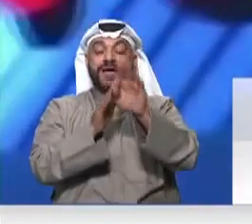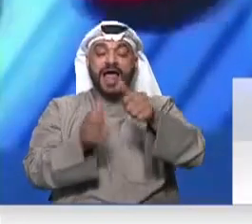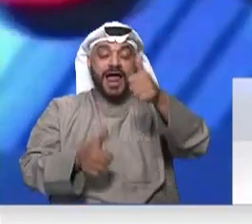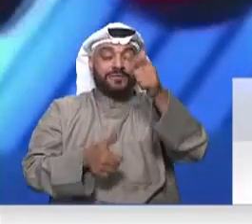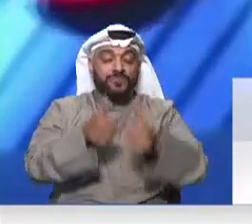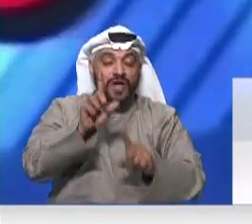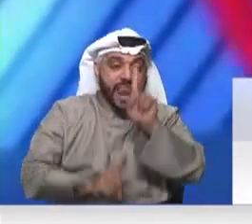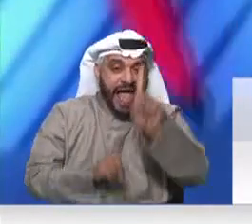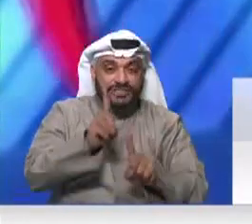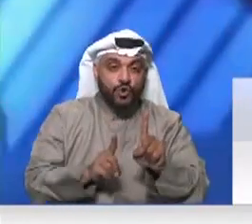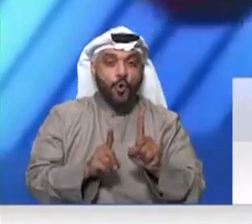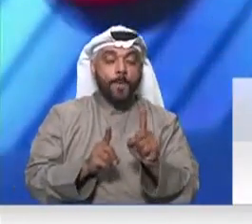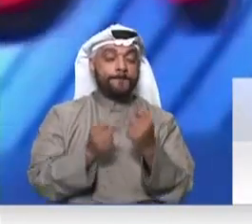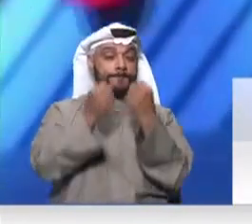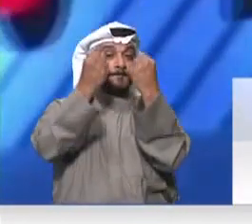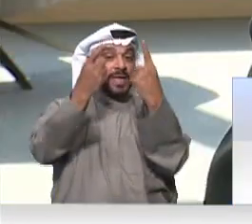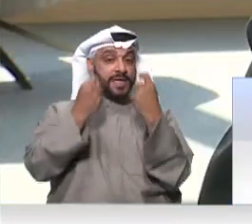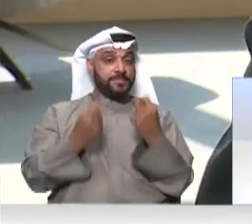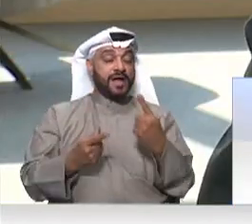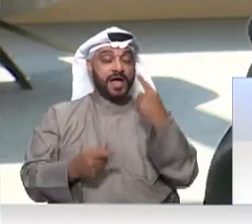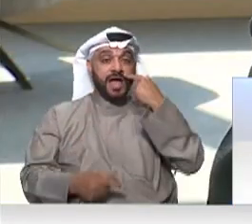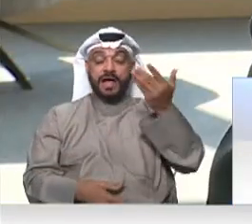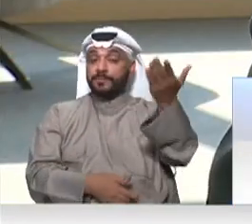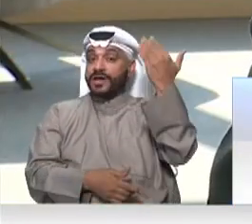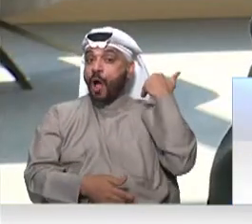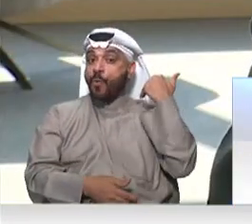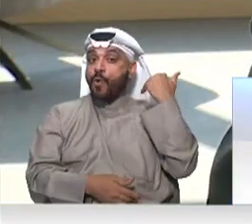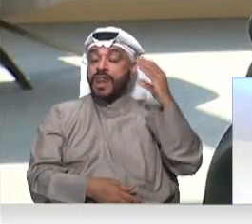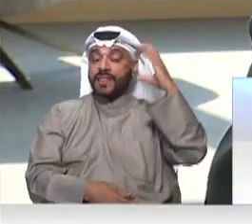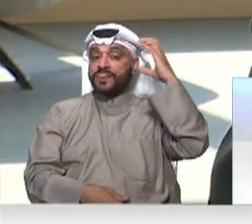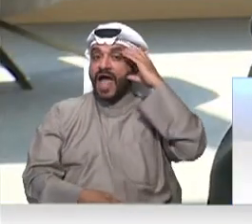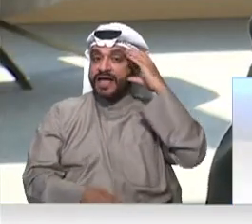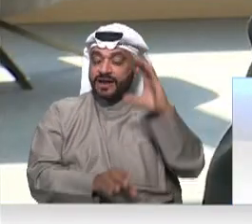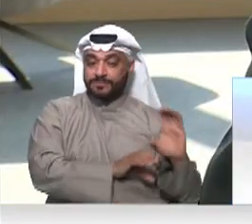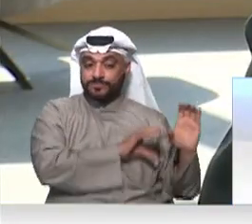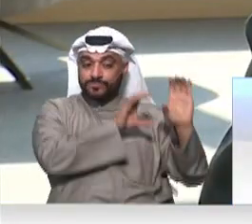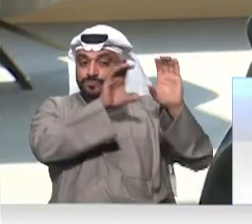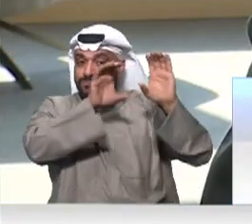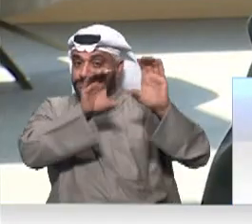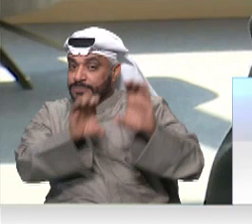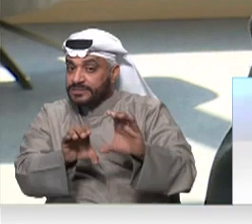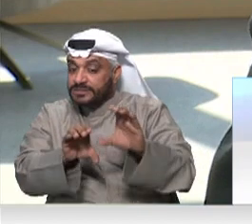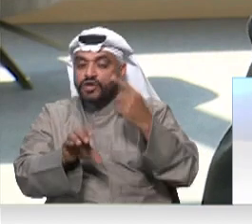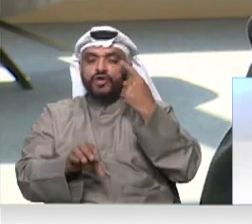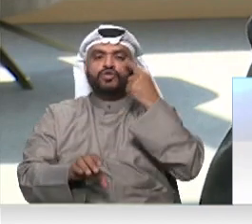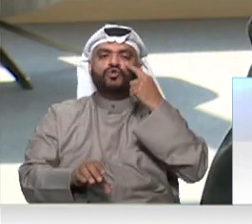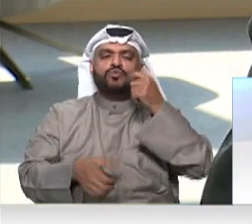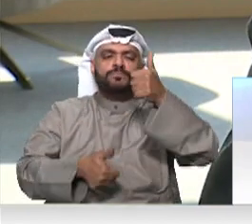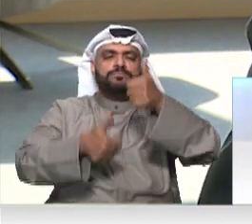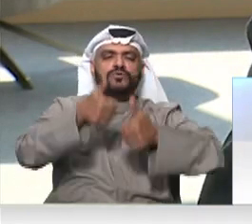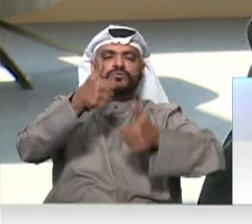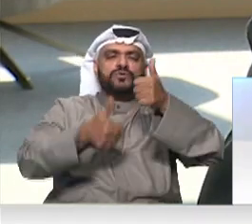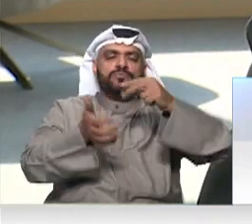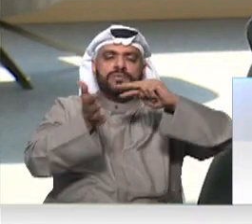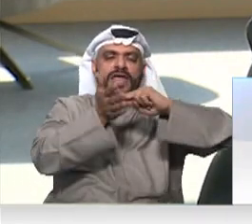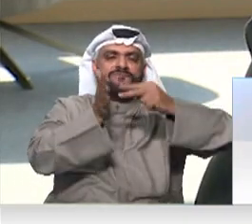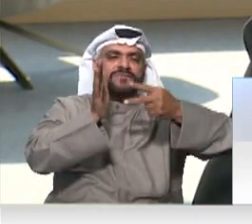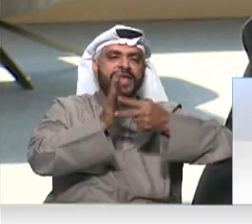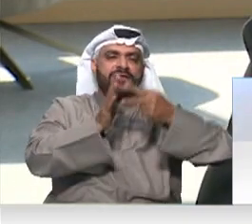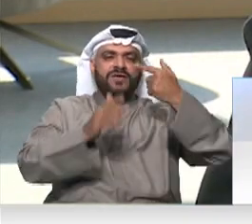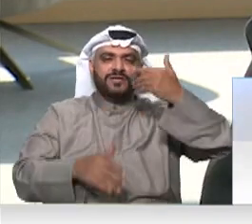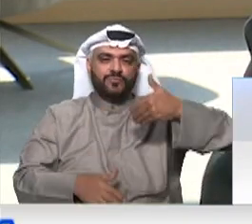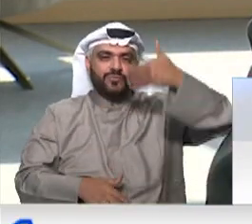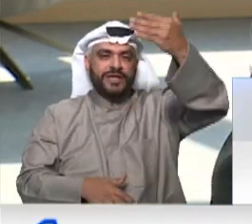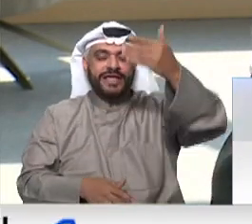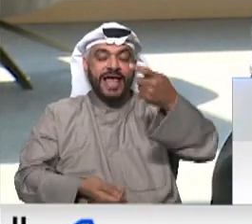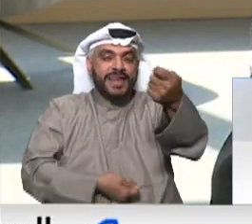على البيانات التاريخيه وايضا حركه الاسعار تنبئ على على